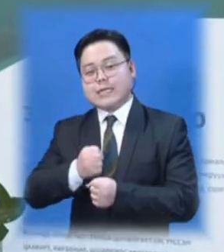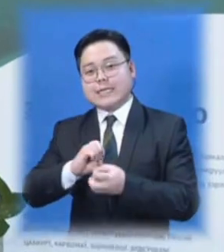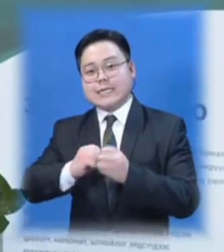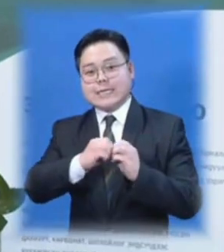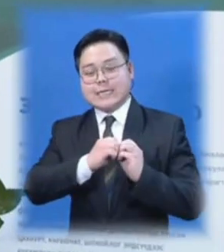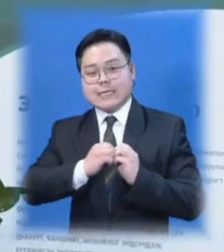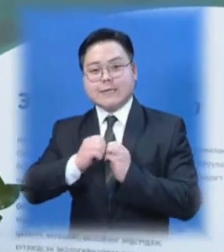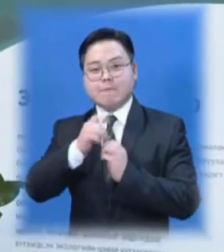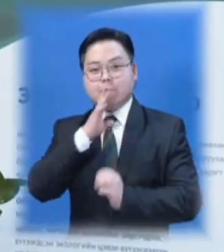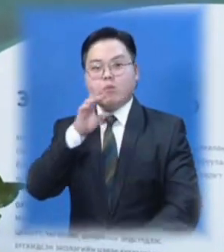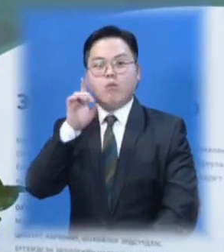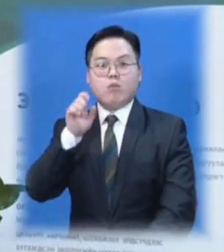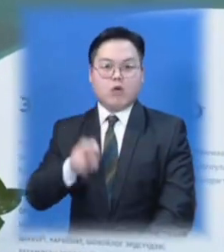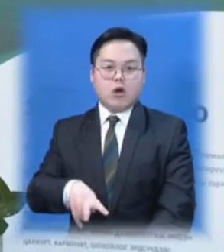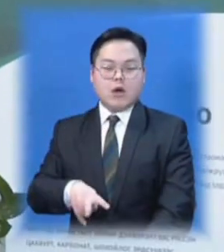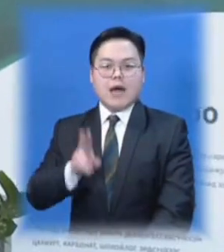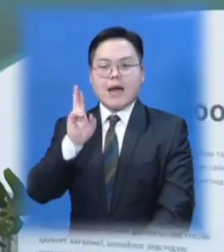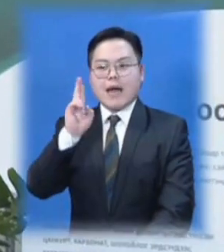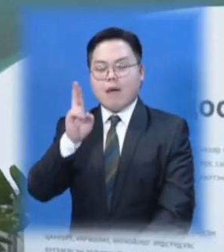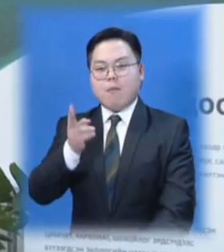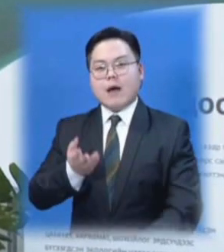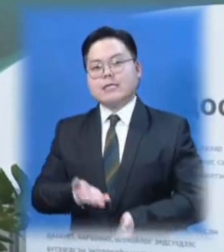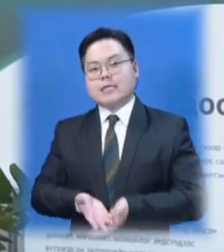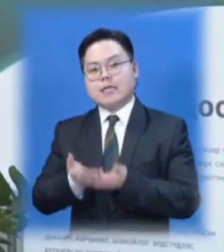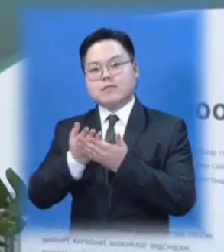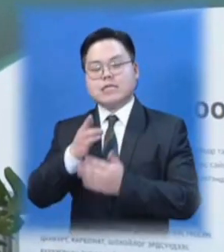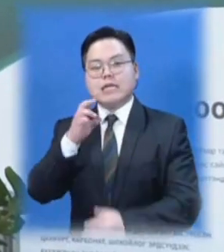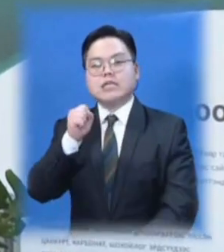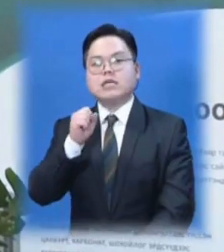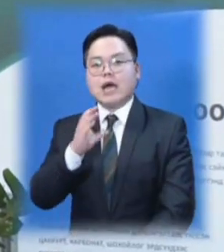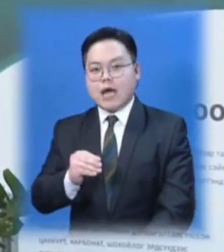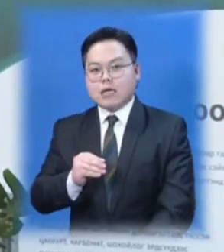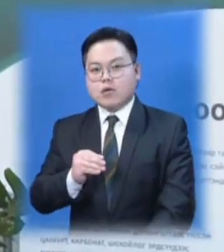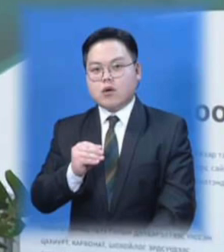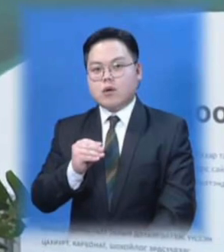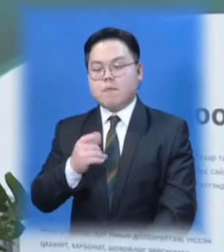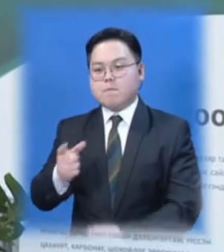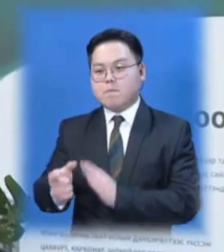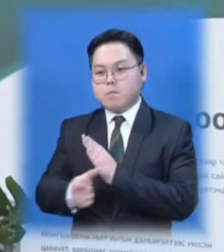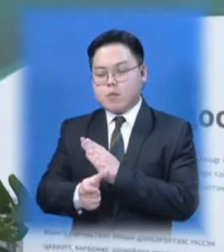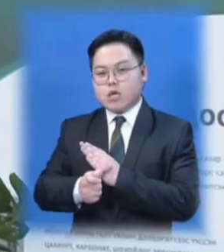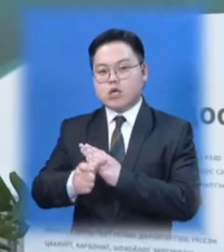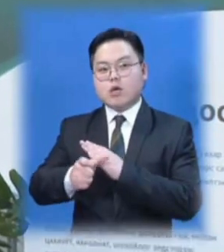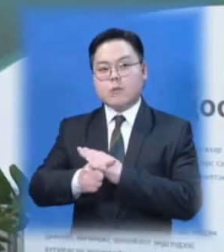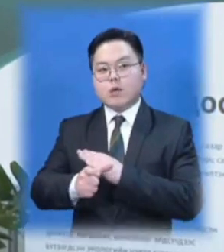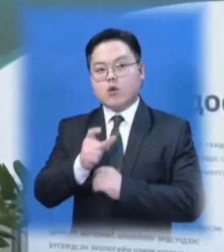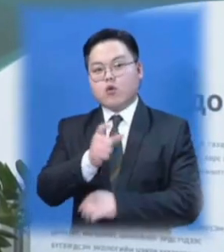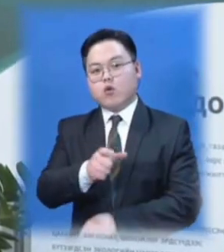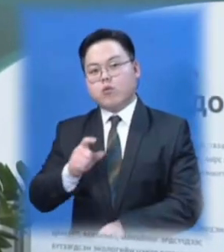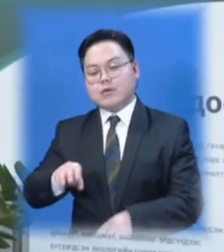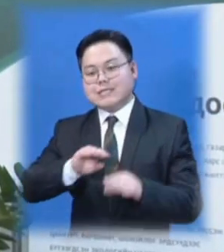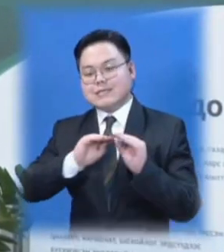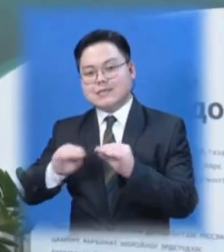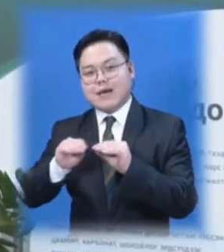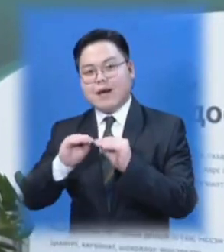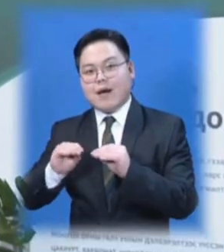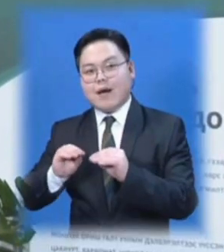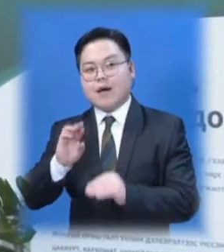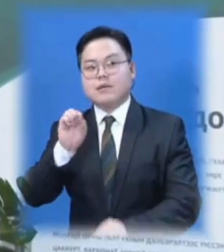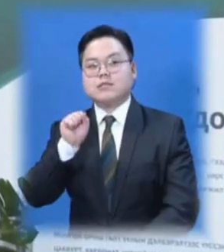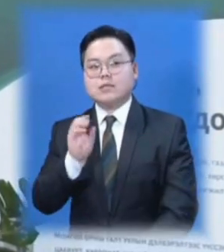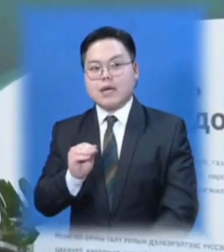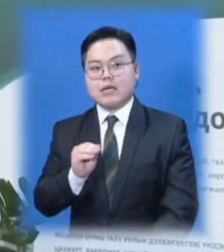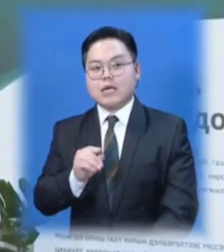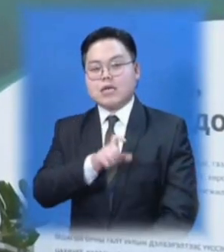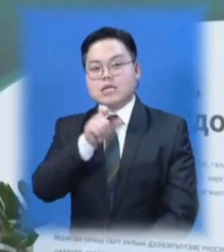тануулдаа санаатаа. Одоо яаж дэмжих юм? Олонсын хүчтэй яаж одоо тиймээ сурхахын зээлийн ямар